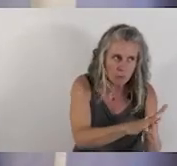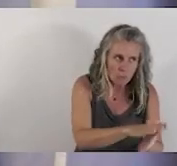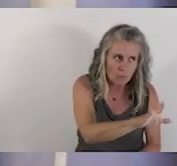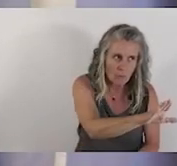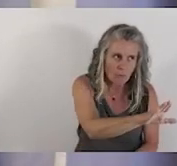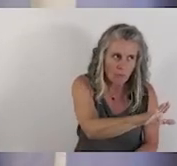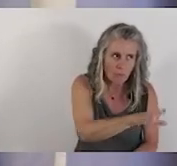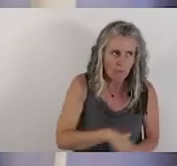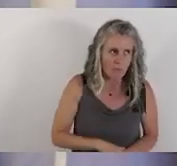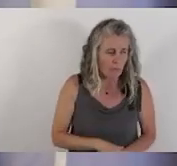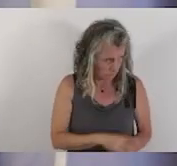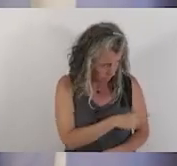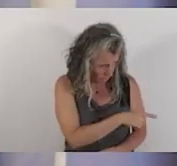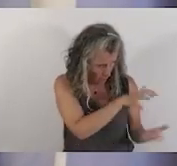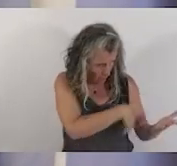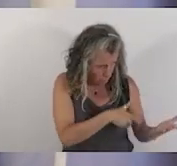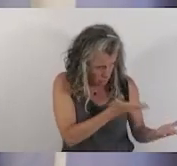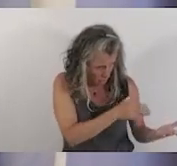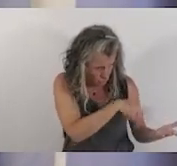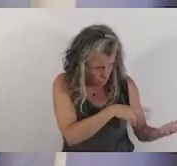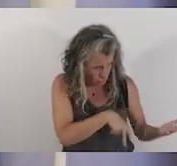Allez, allez, allez, pas de polémique.